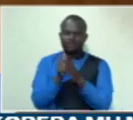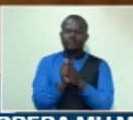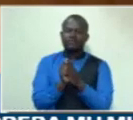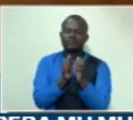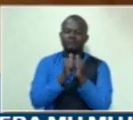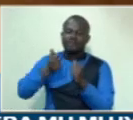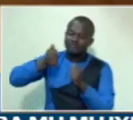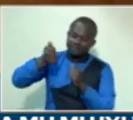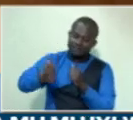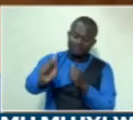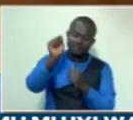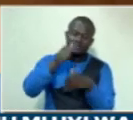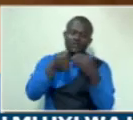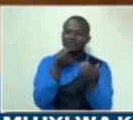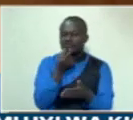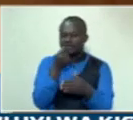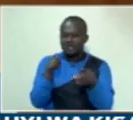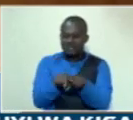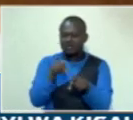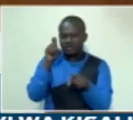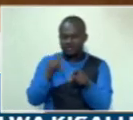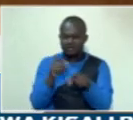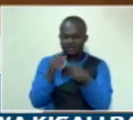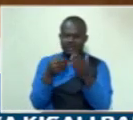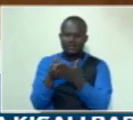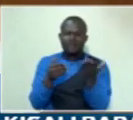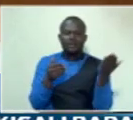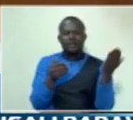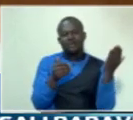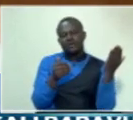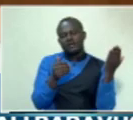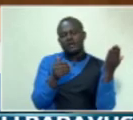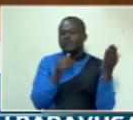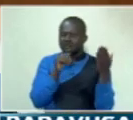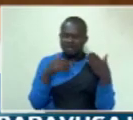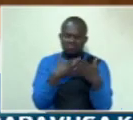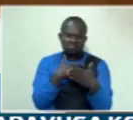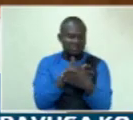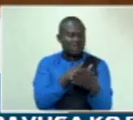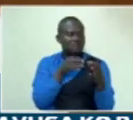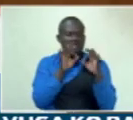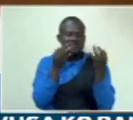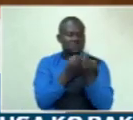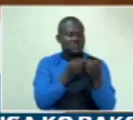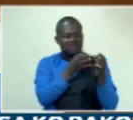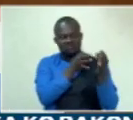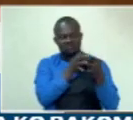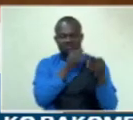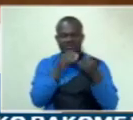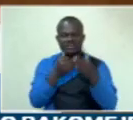ukiriranwa nabo ukabaha imiti nk'uko bikwiriye uko abo mu muryango ntibanyishisha narabasobanuriye ingende mbona nta